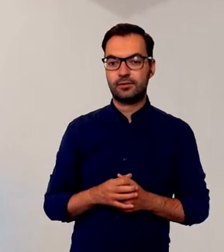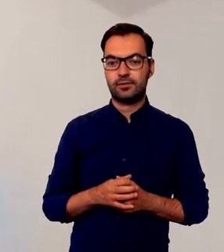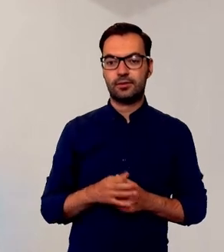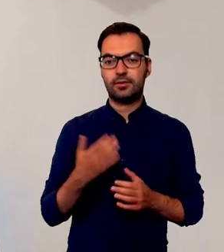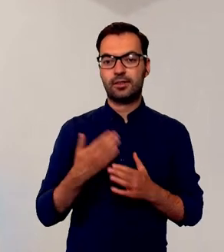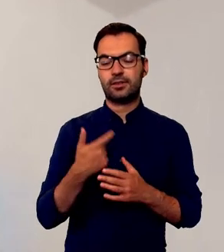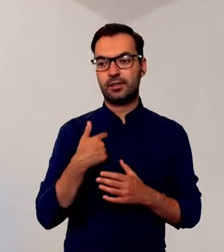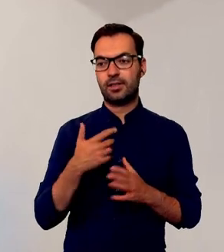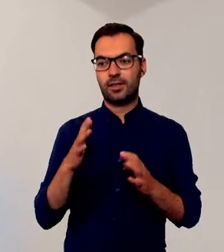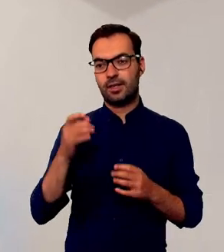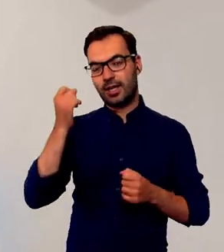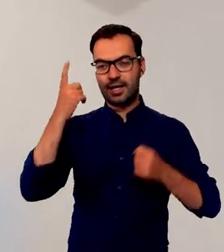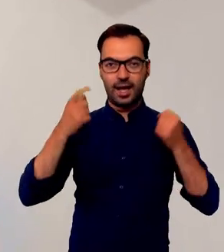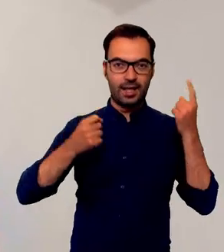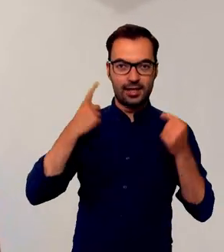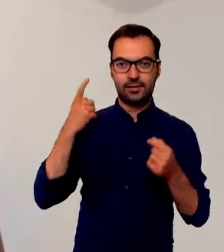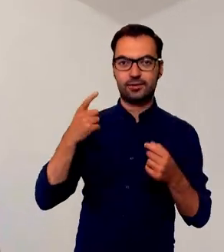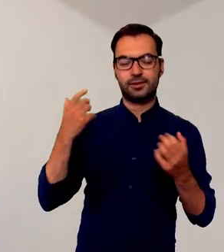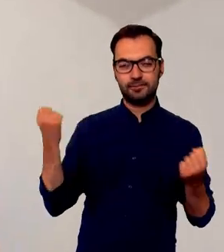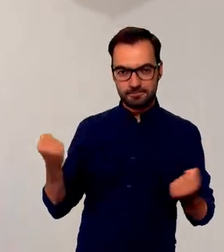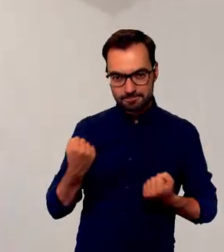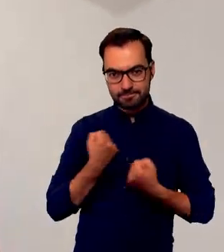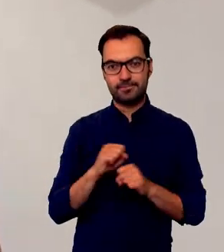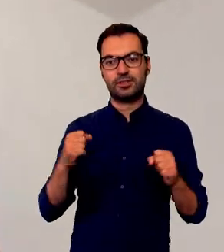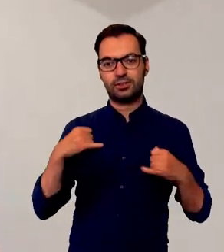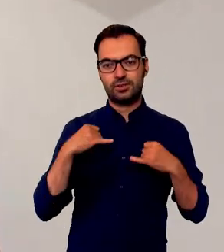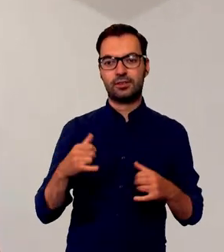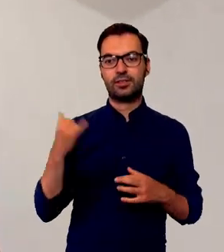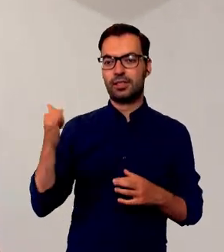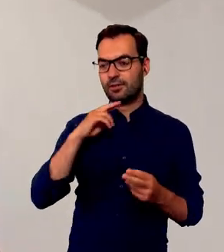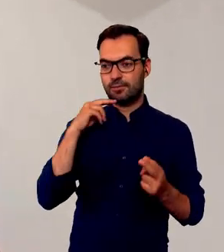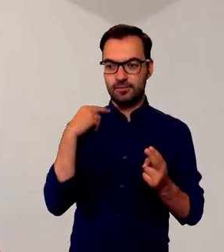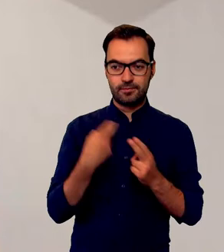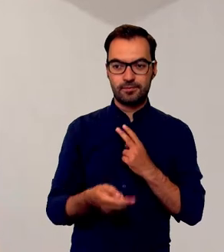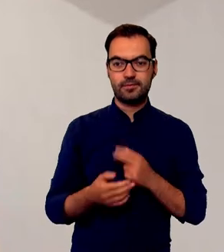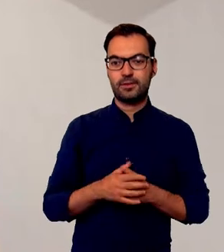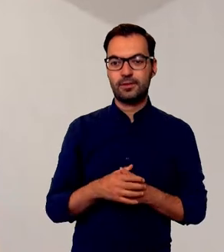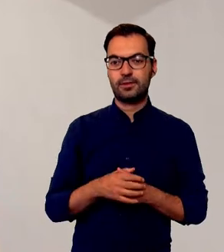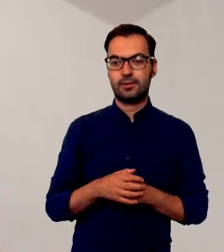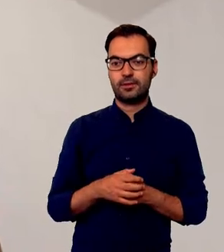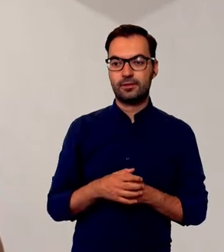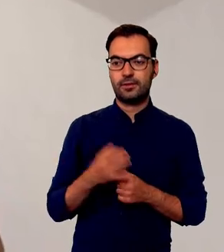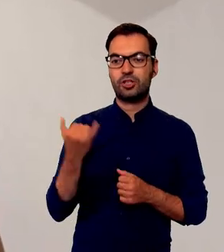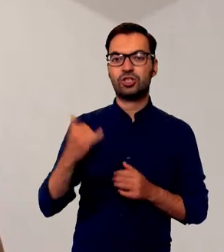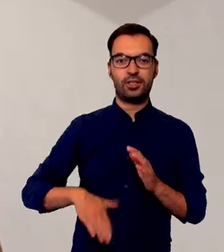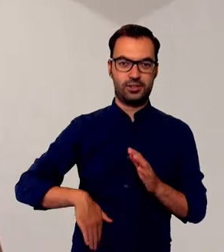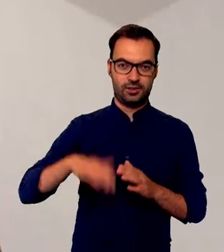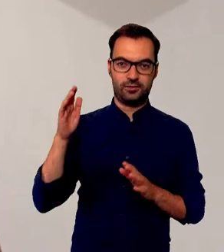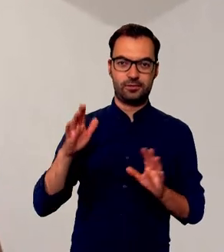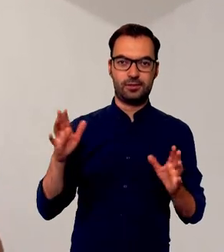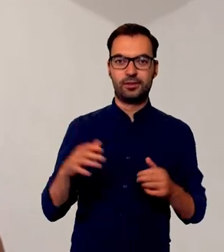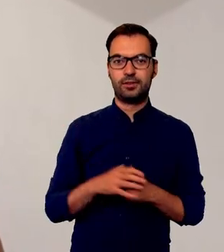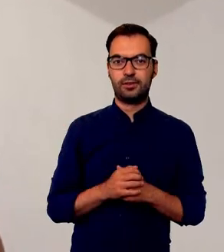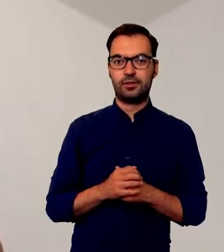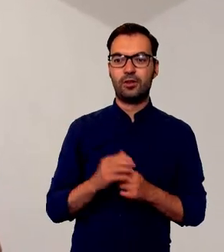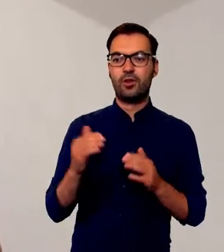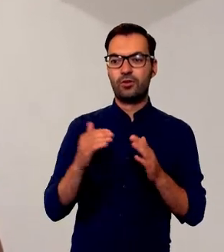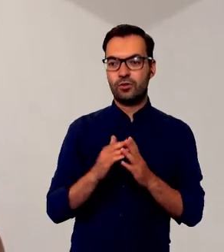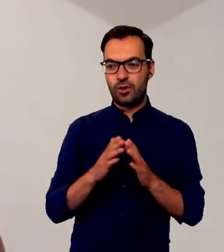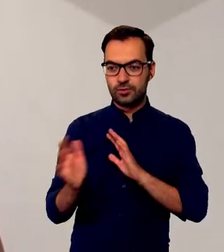dlaczego ja jestem taka kreatywna, taka przebojowa, taka silna, zawsze odpowiadam: dzieciństwo, dogrzany